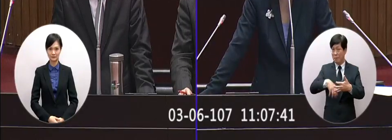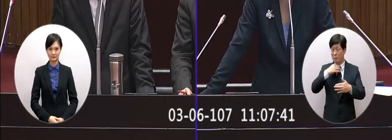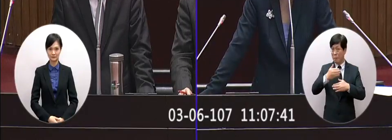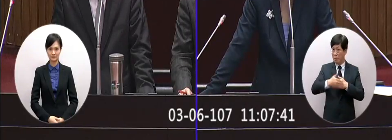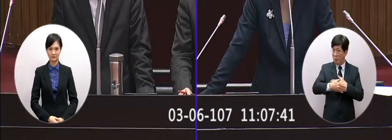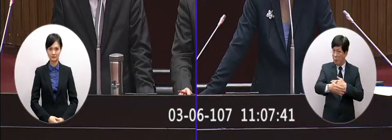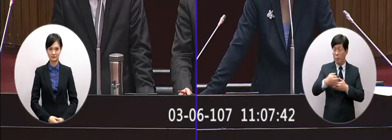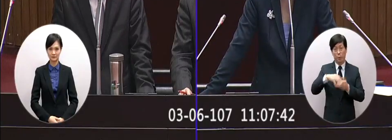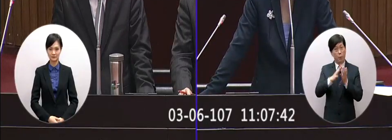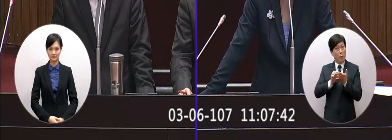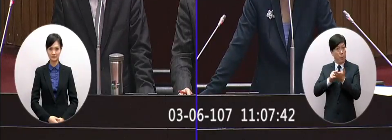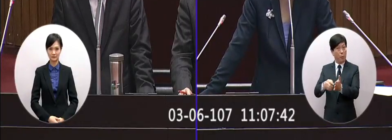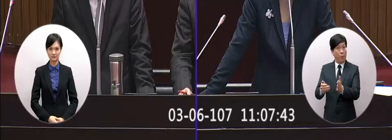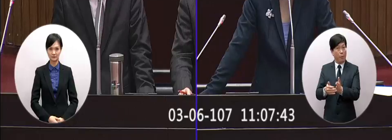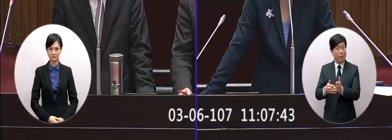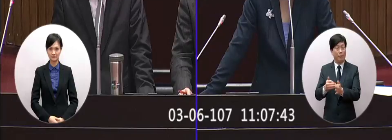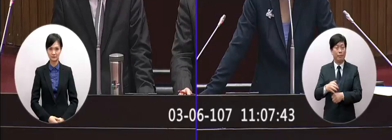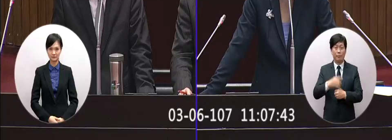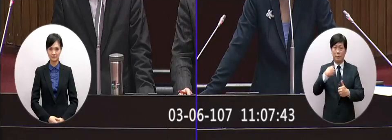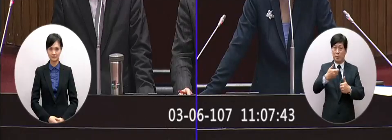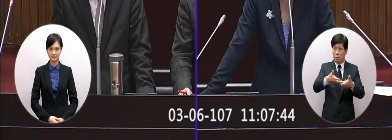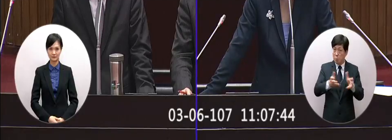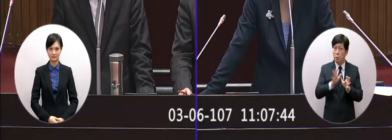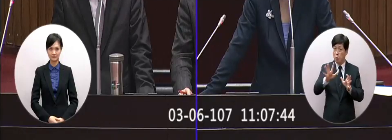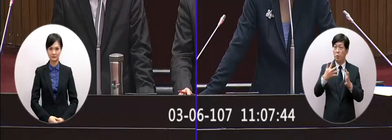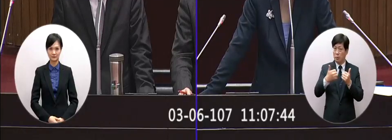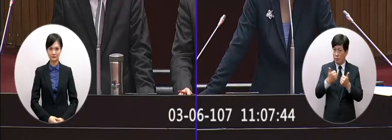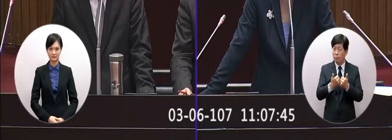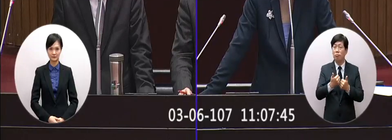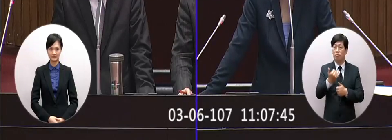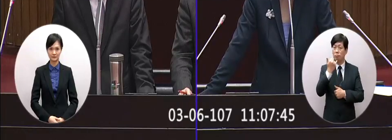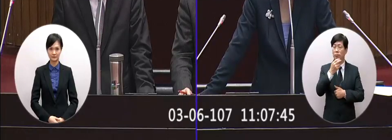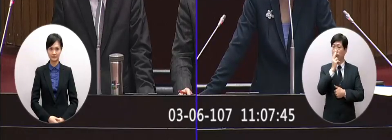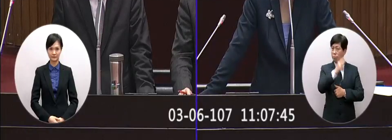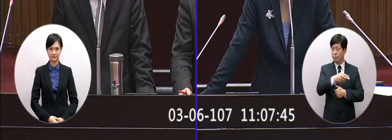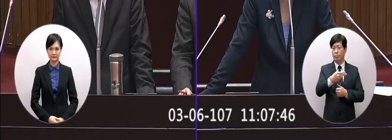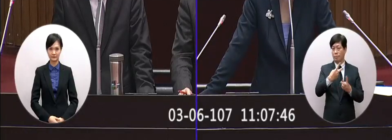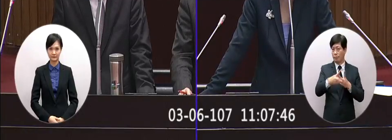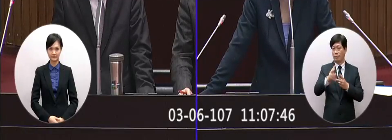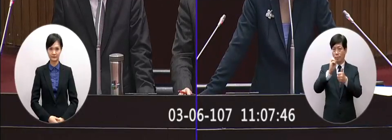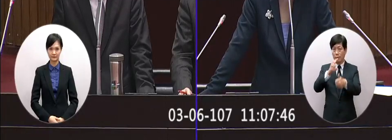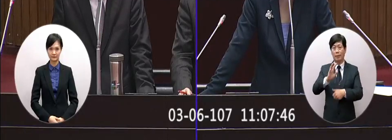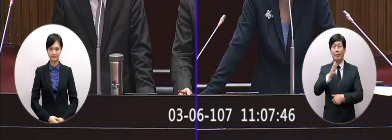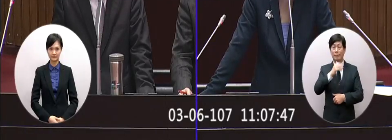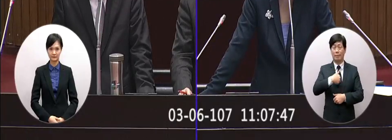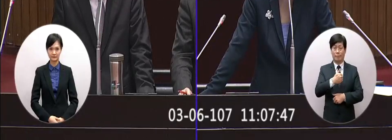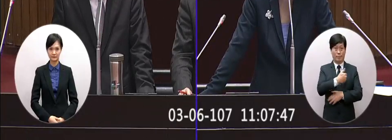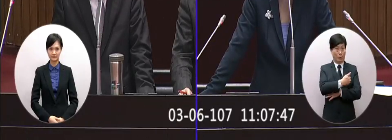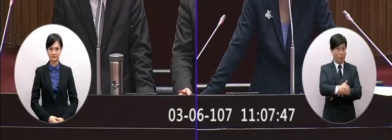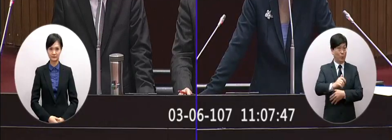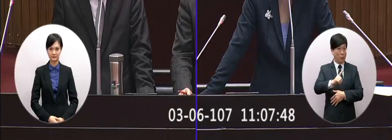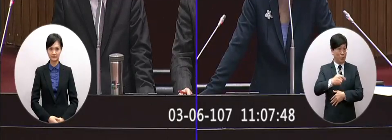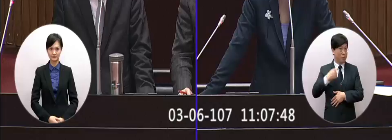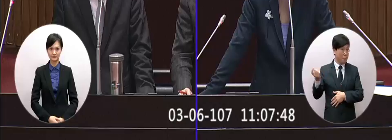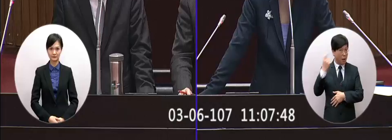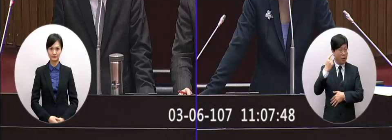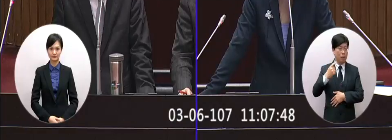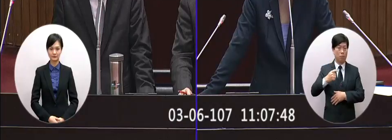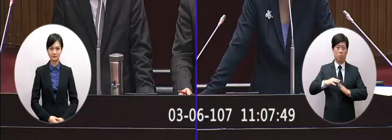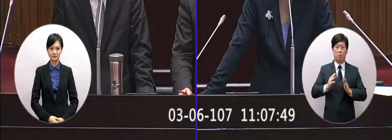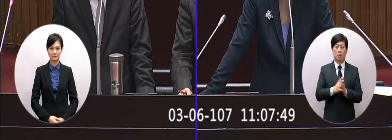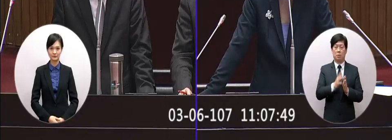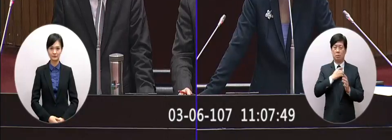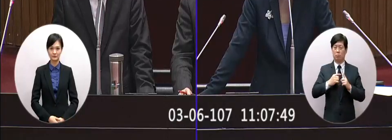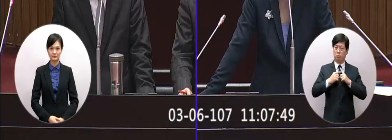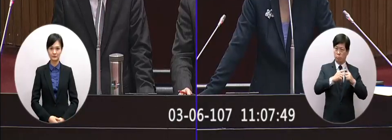程序已经报备完毕之后呢，教育部是有机会要来派令的。可是我们的这个庄大教授呢，听到消息之后呢，就直